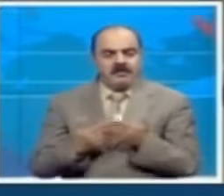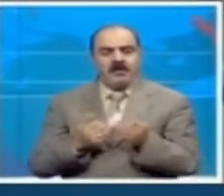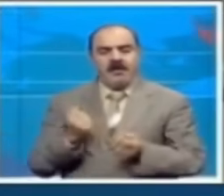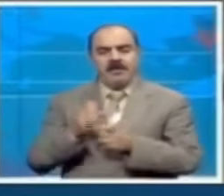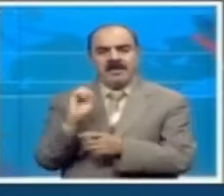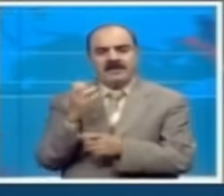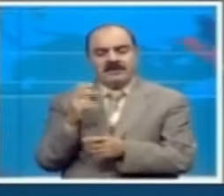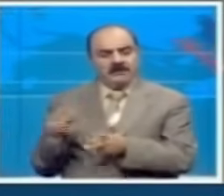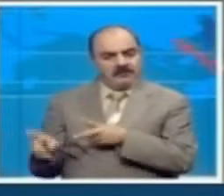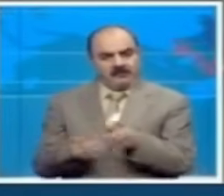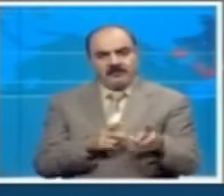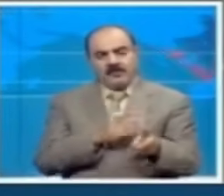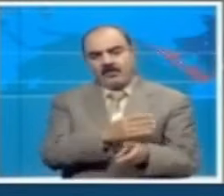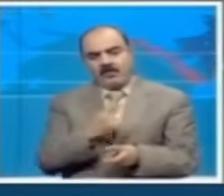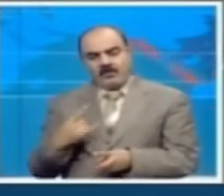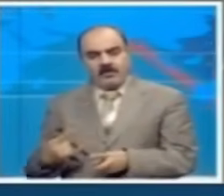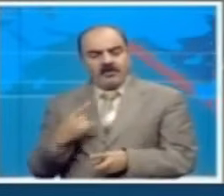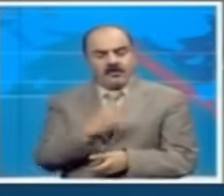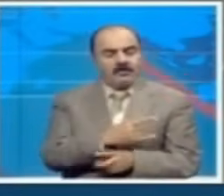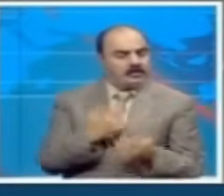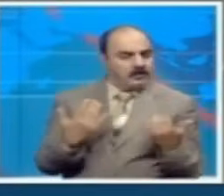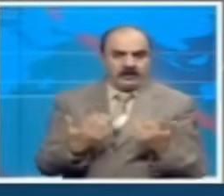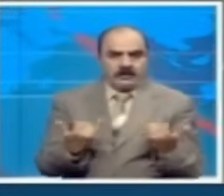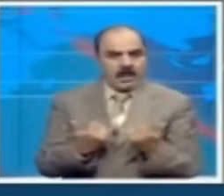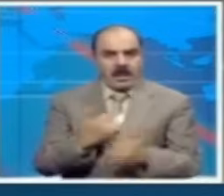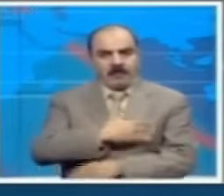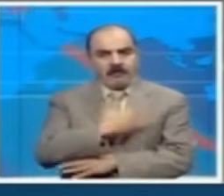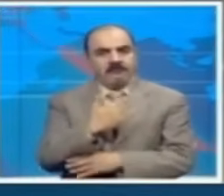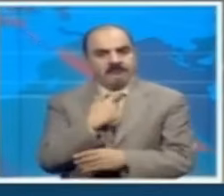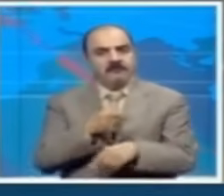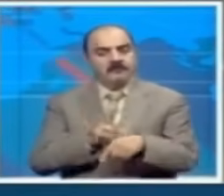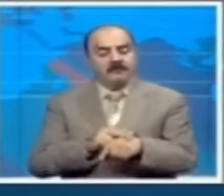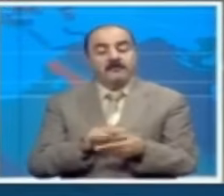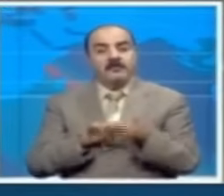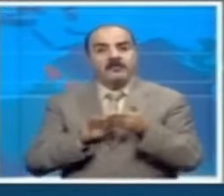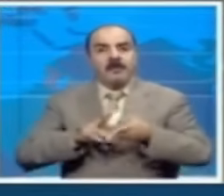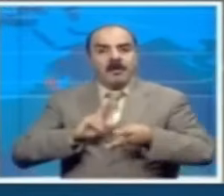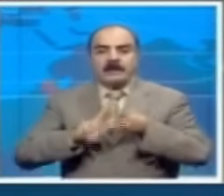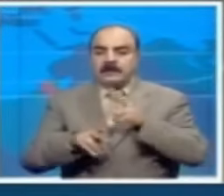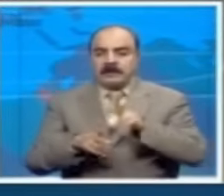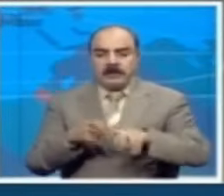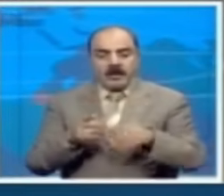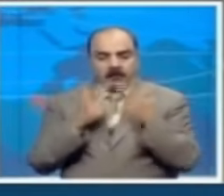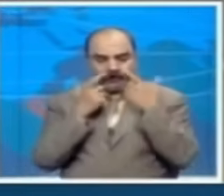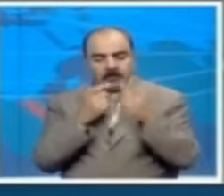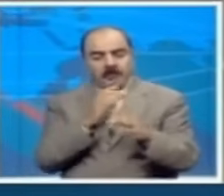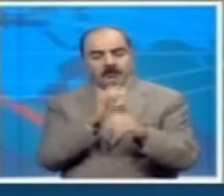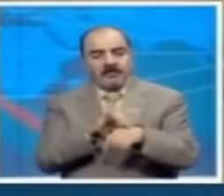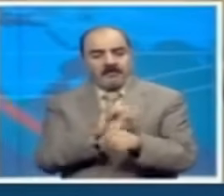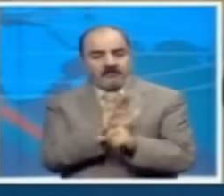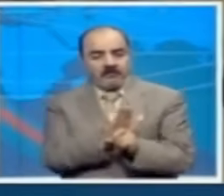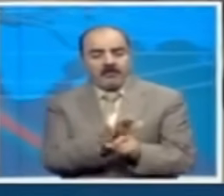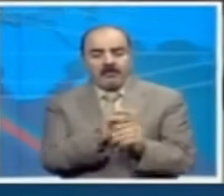الأسعاف دخولا وخروجا من معبر رفح، وتقديم كافة أوجه الرعاية الصحية